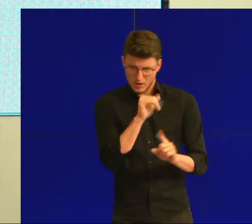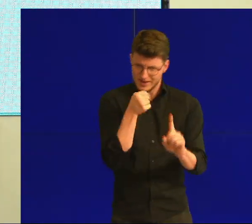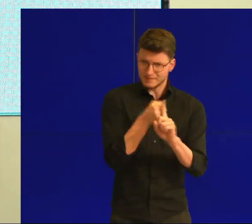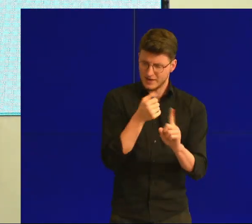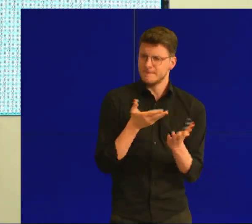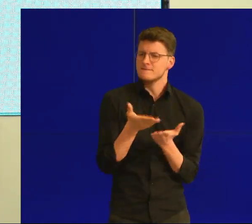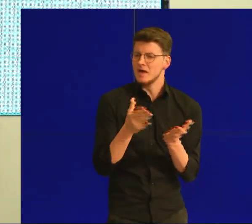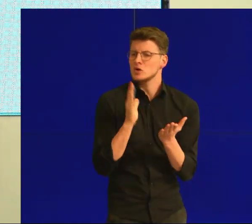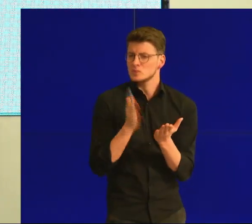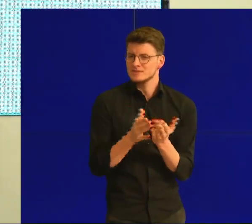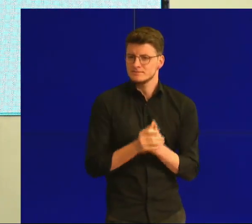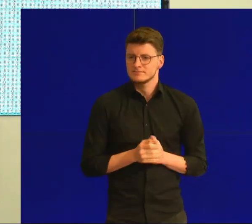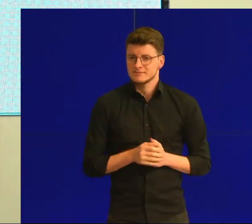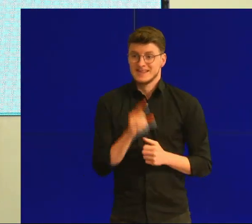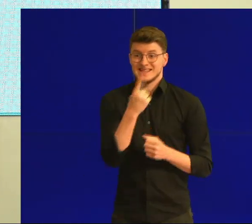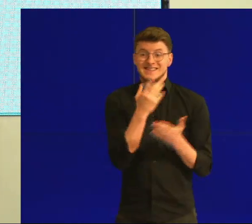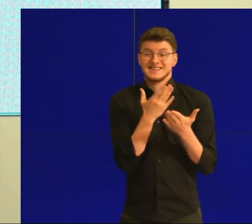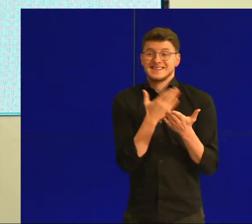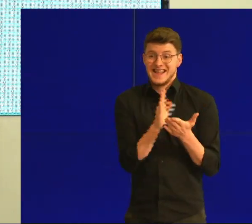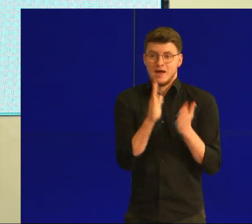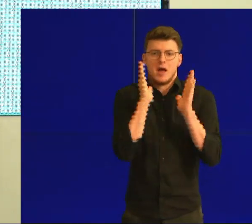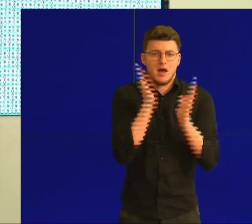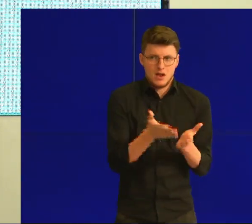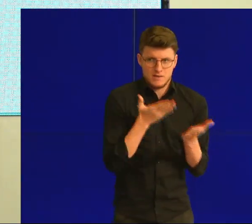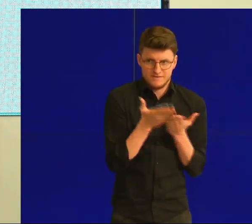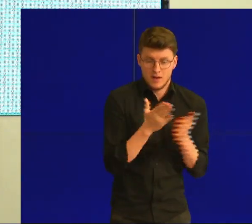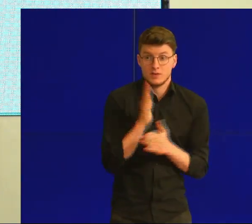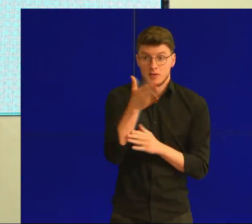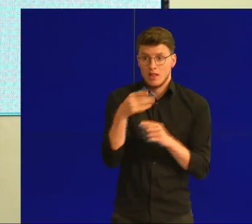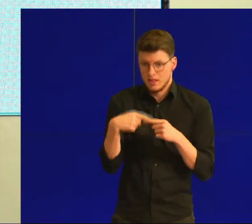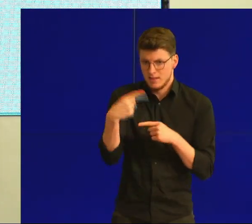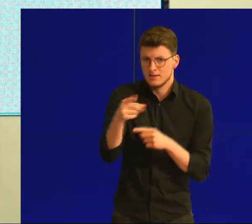aventure continentale résultats présentés